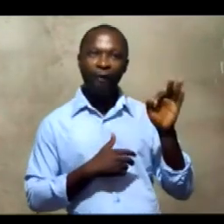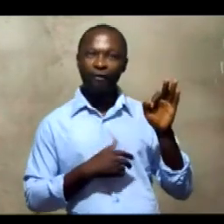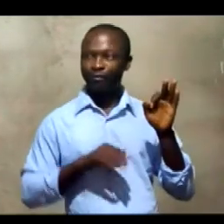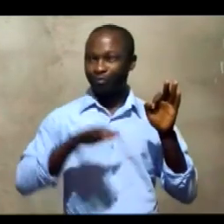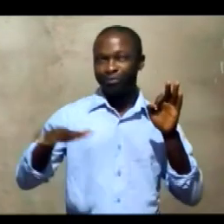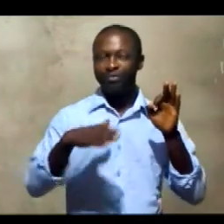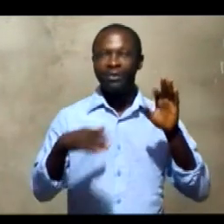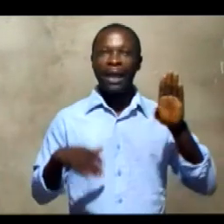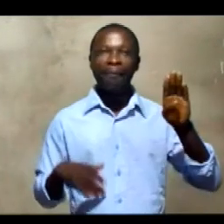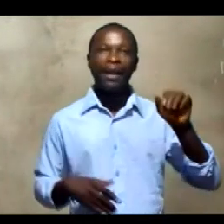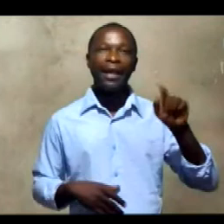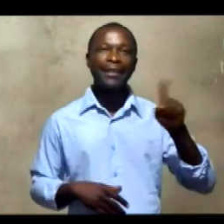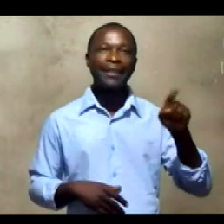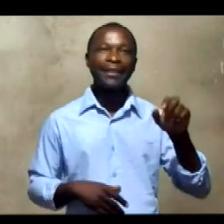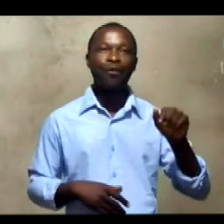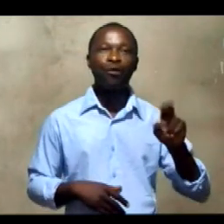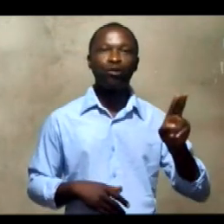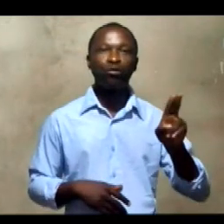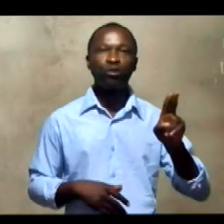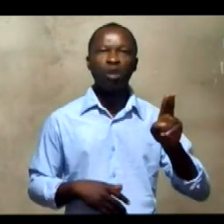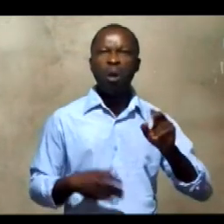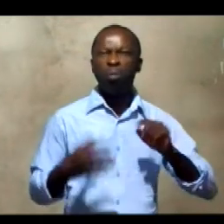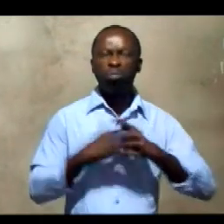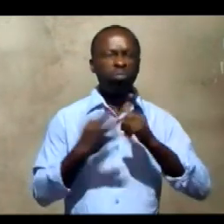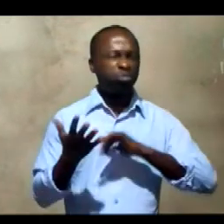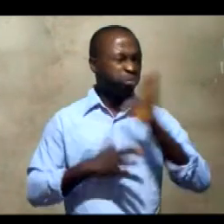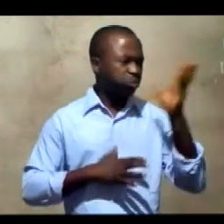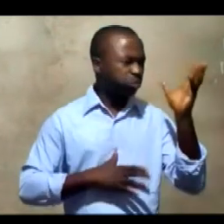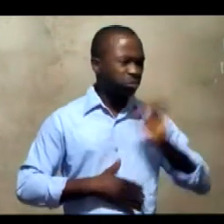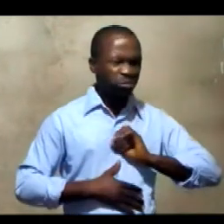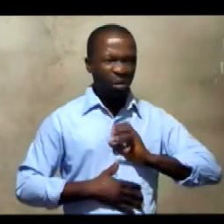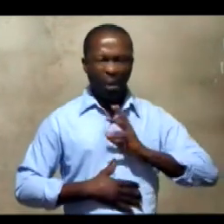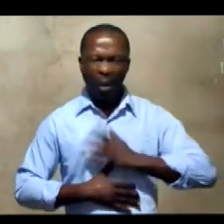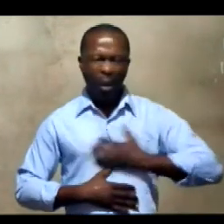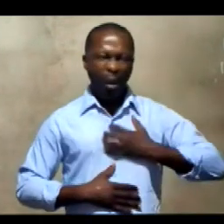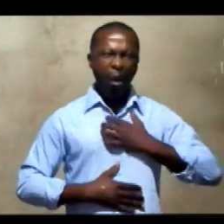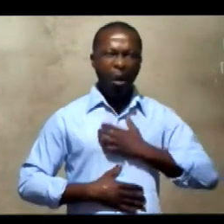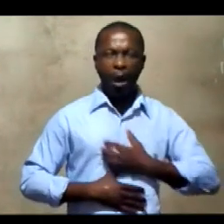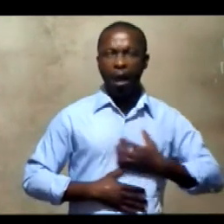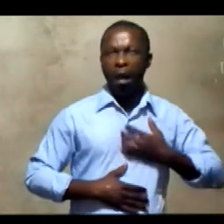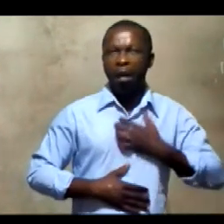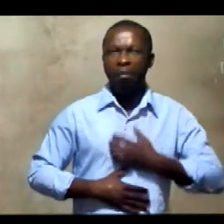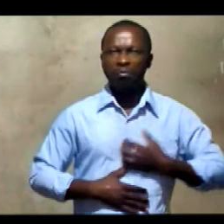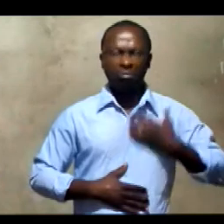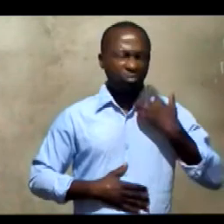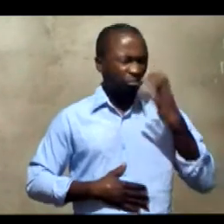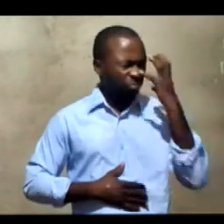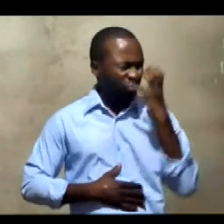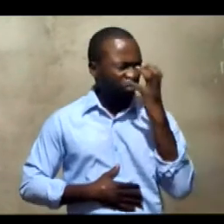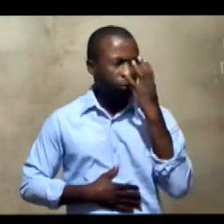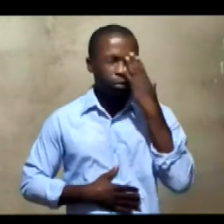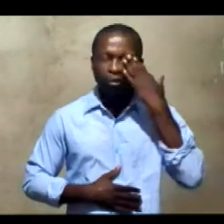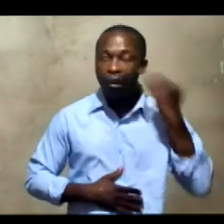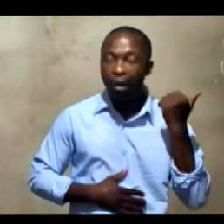d'un cran à l'occasion de la tournée des membres du Conseil Cameroun dans la région de l'Ouest, venus s'assurer des préparatifs des